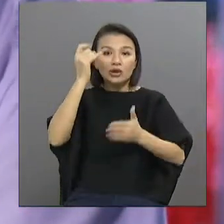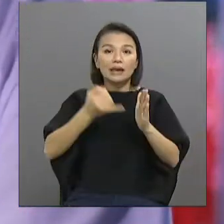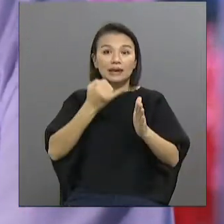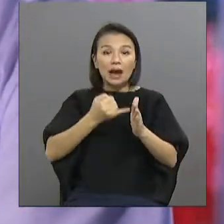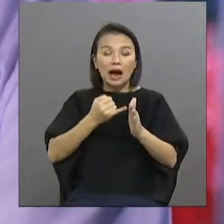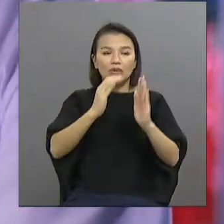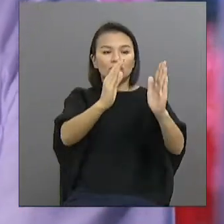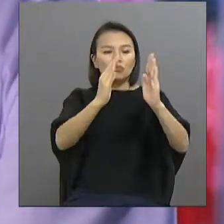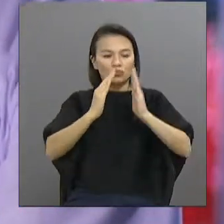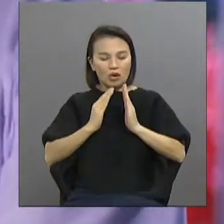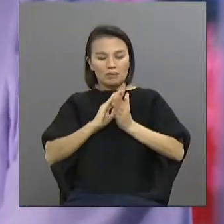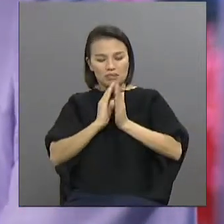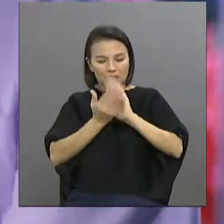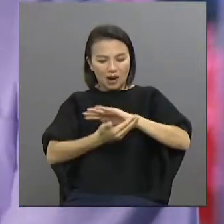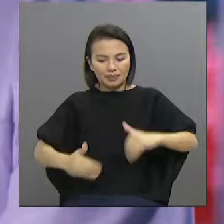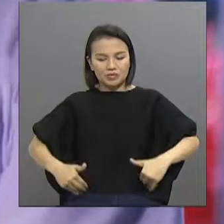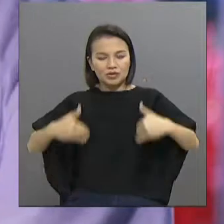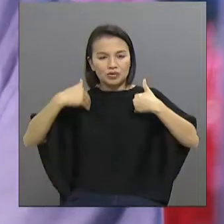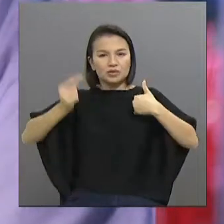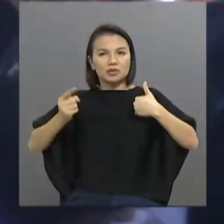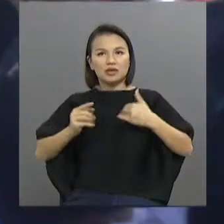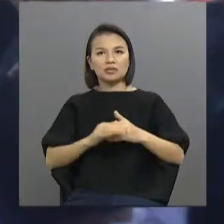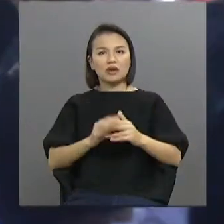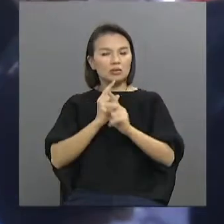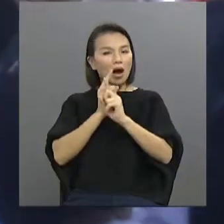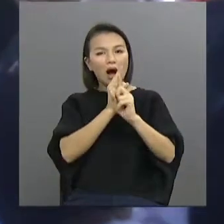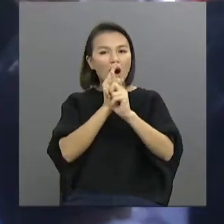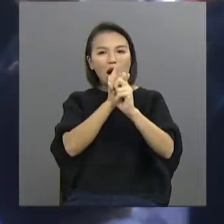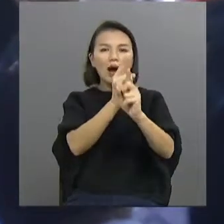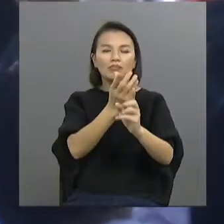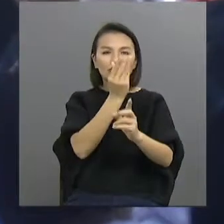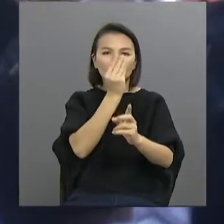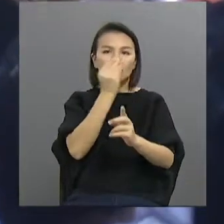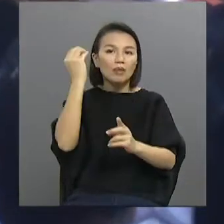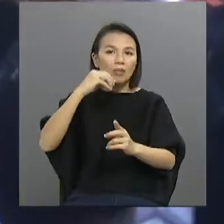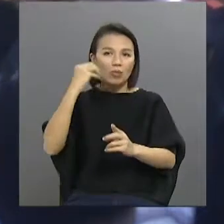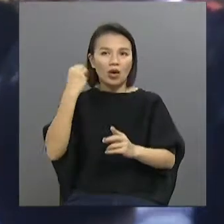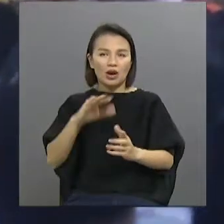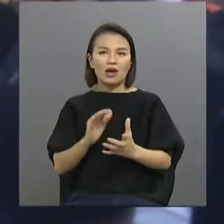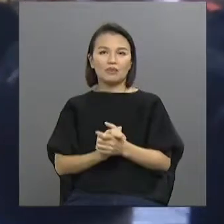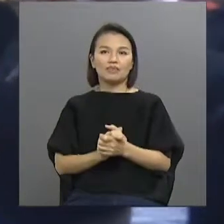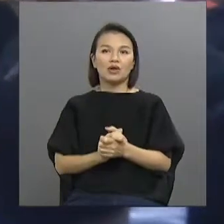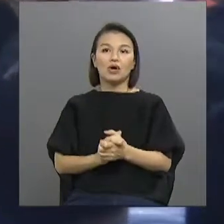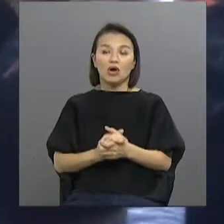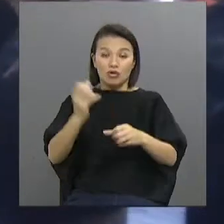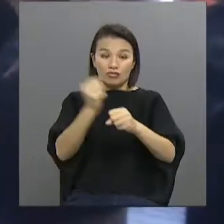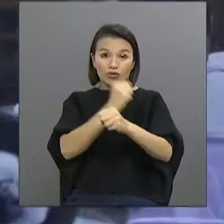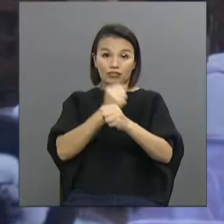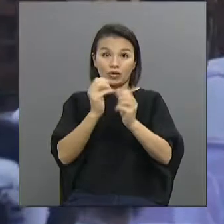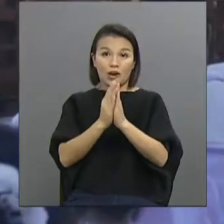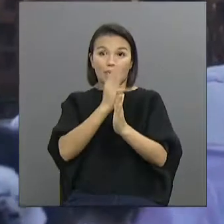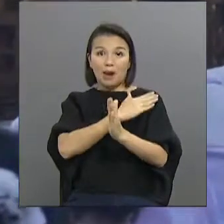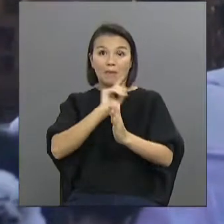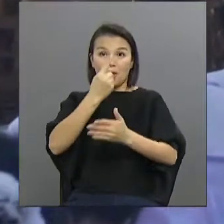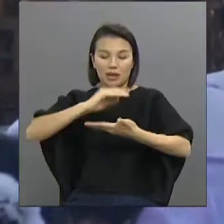ได้จริงนะครับเนาะก็ติดตามท่านมาหลายครั้งแล้วครับผม เพื่อเป็นการสร้างพระนักเทศรุ่นใหม่ให้กล้าแสดง